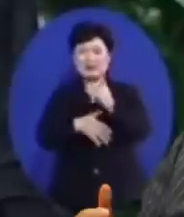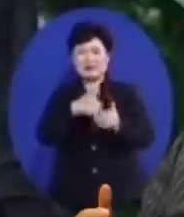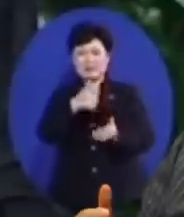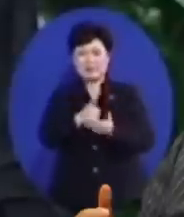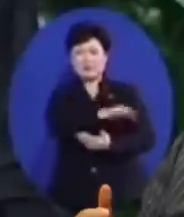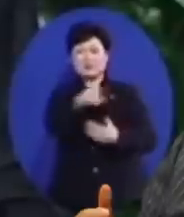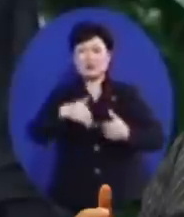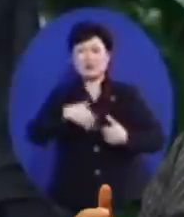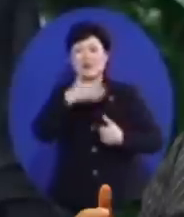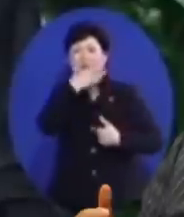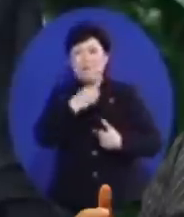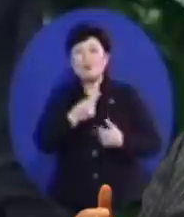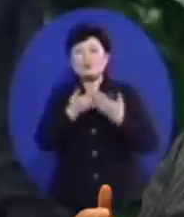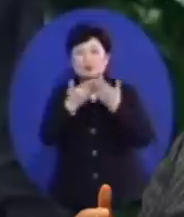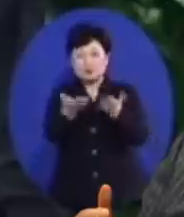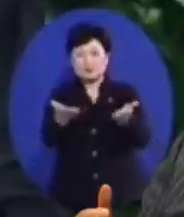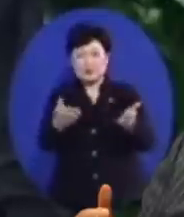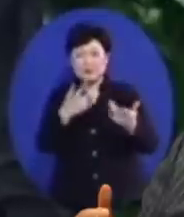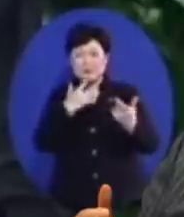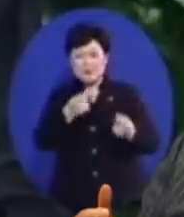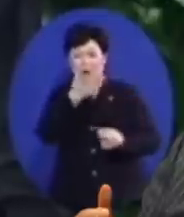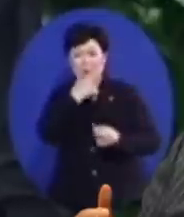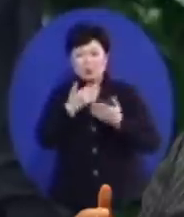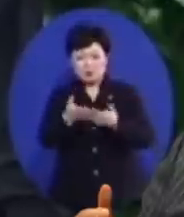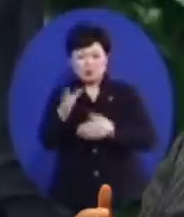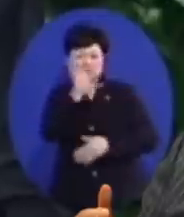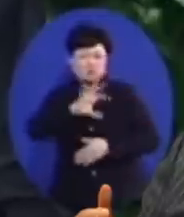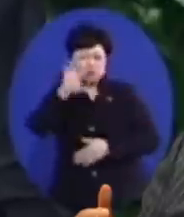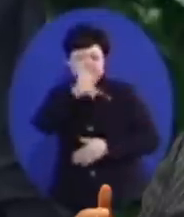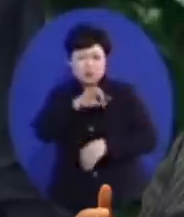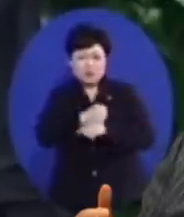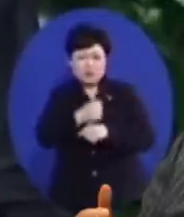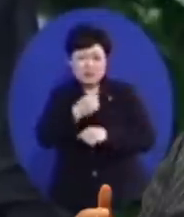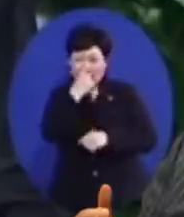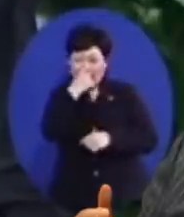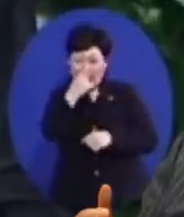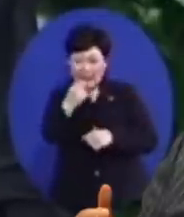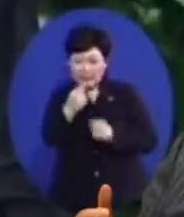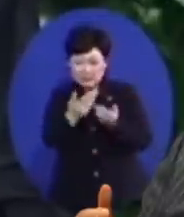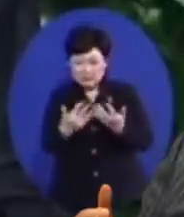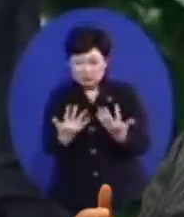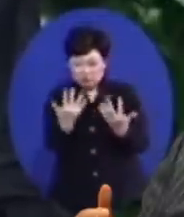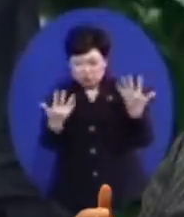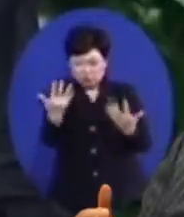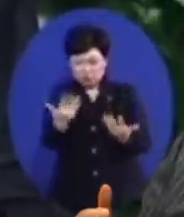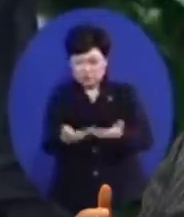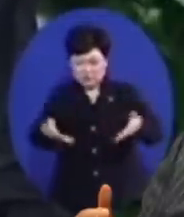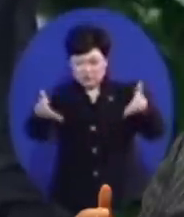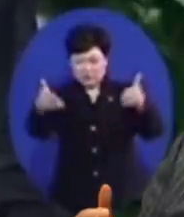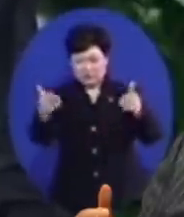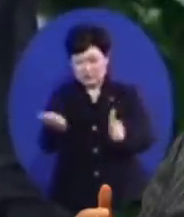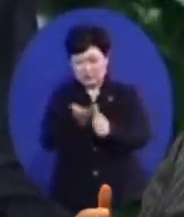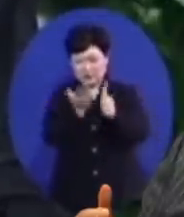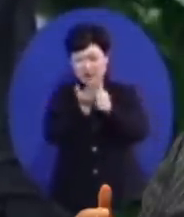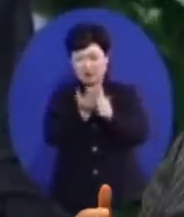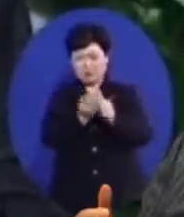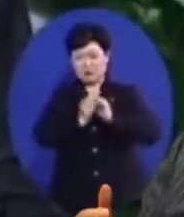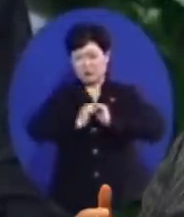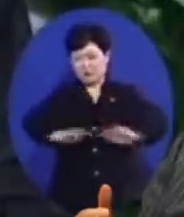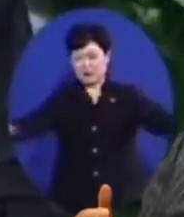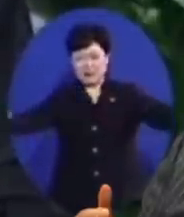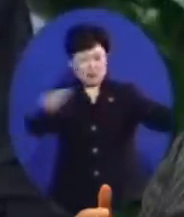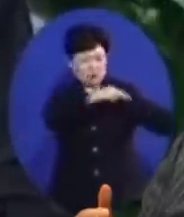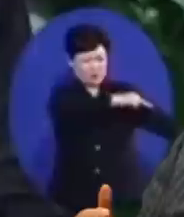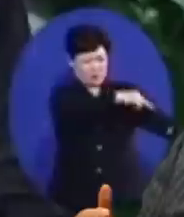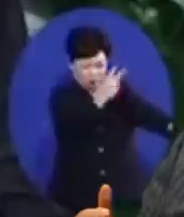우리의 복을 주시는 것입니다. 이 복주는 훈련시키려고 가시둥지에 자라나게 하고 날개 위에 올라타고 떨어지게